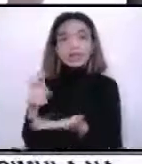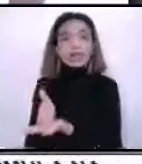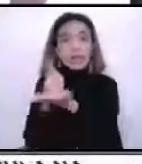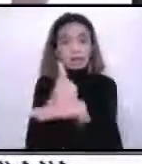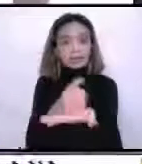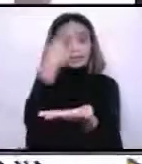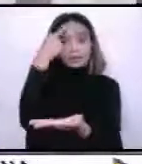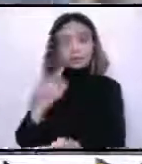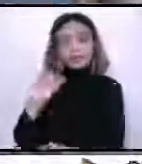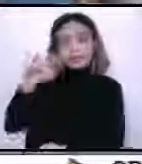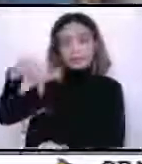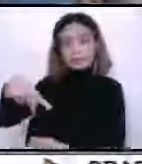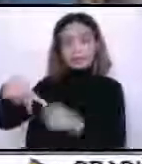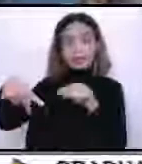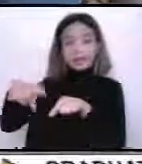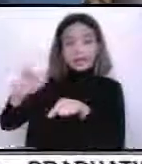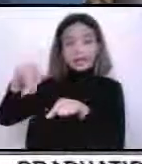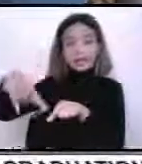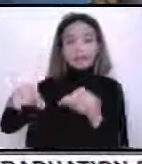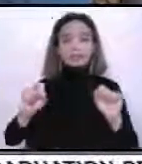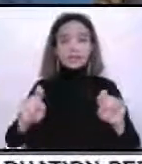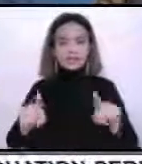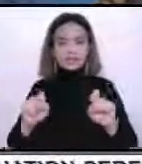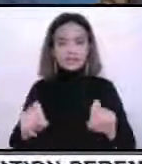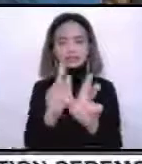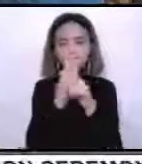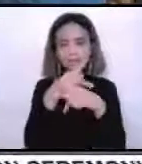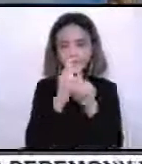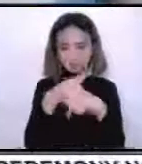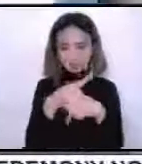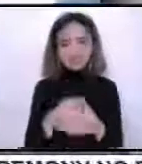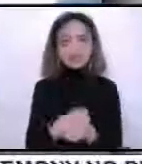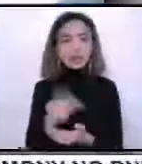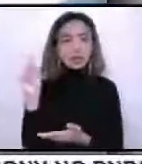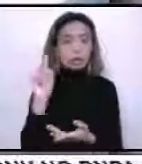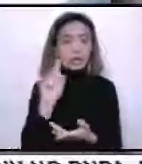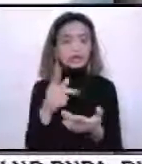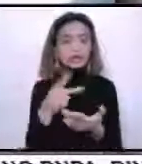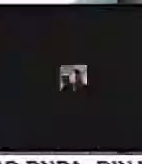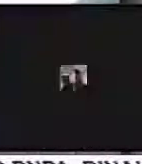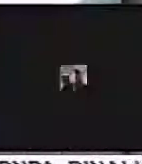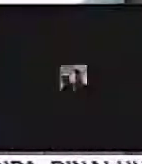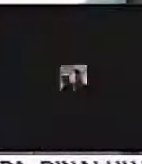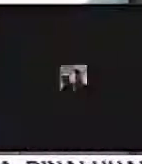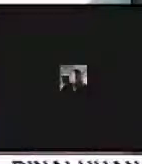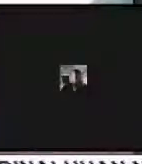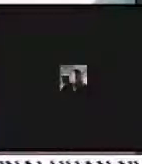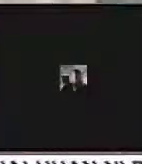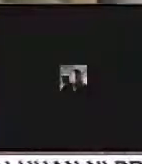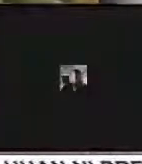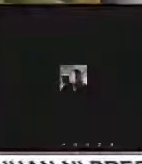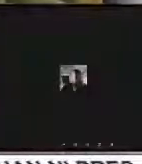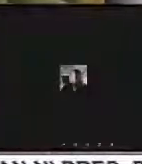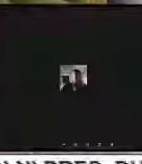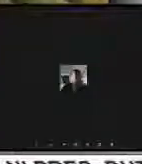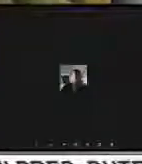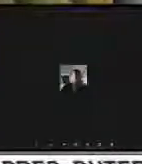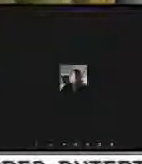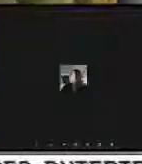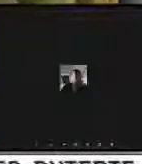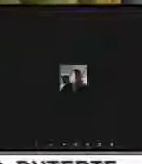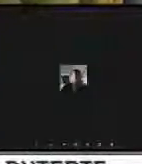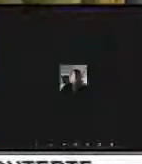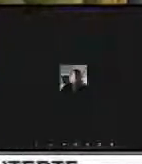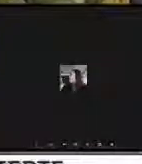na maibenta ang kanilang mga produkto. Tampok sa proyekto ang mga masusustansya at bagong aning prutas at gulay ng